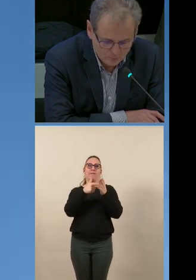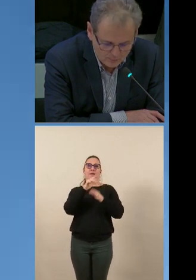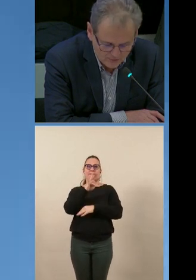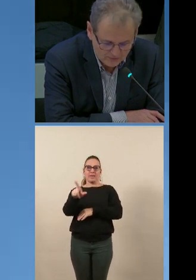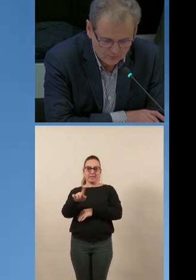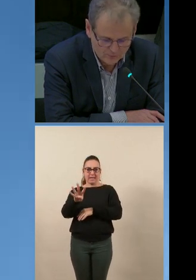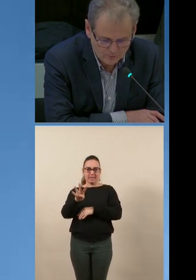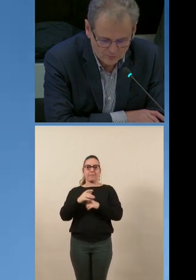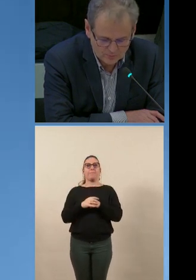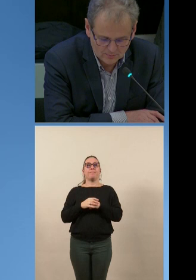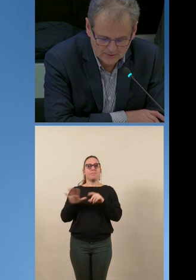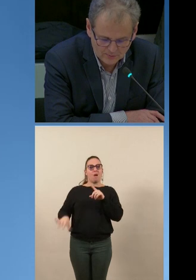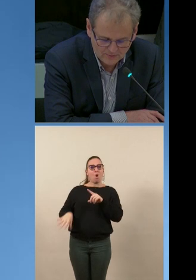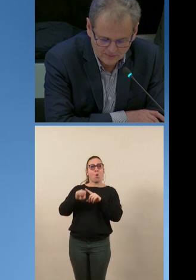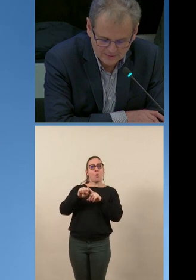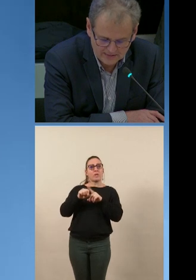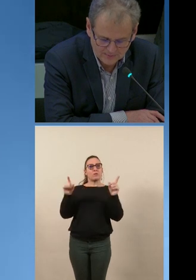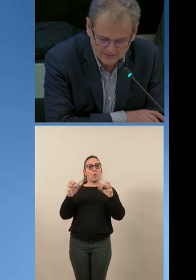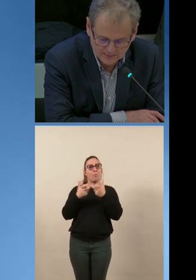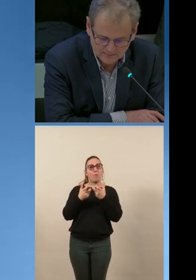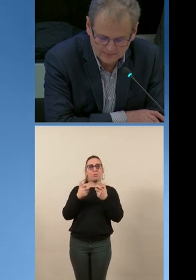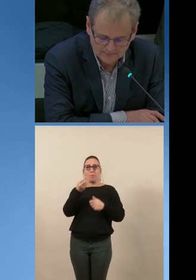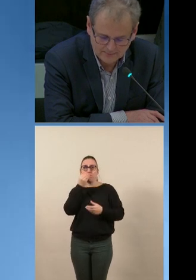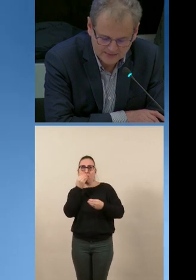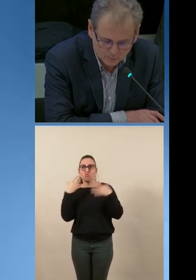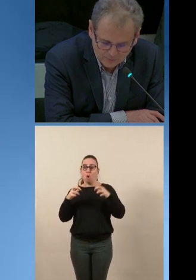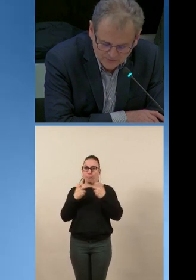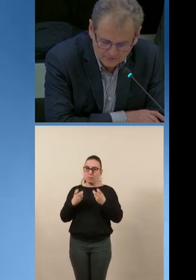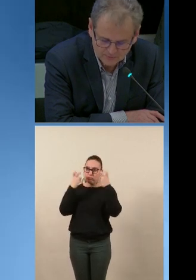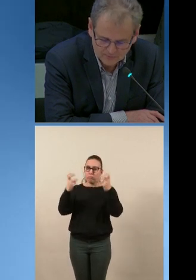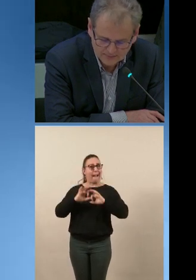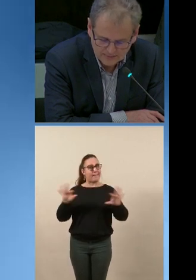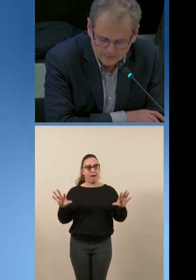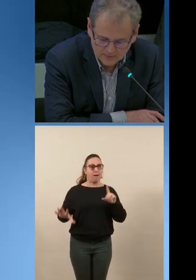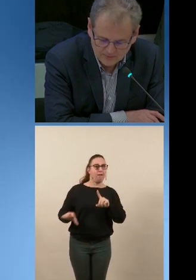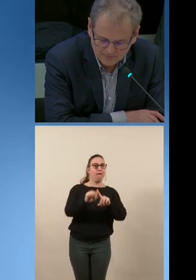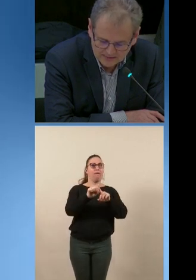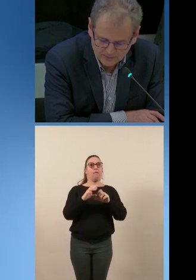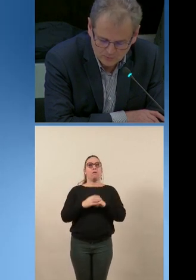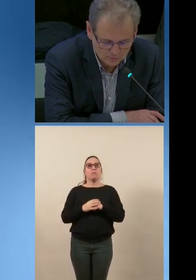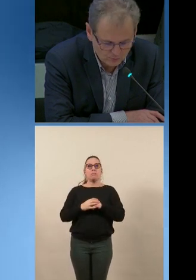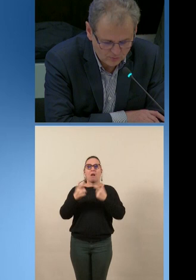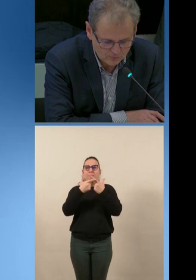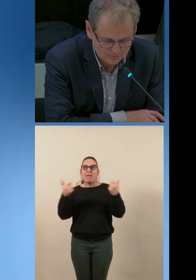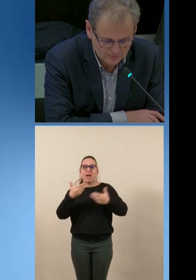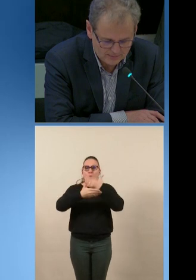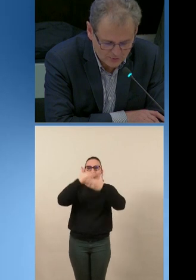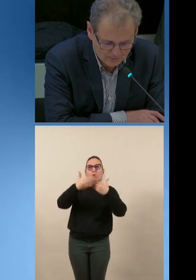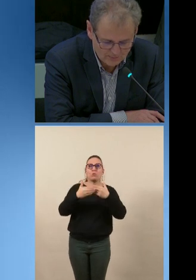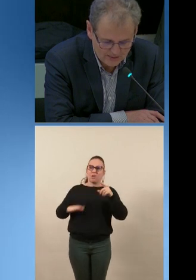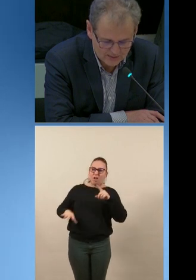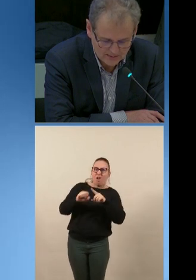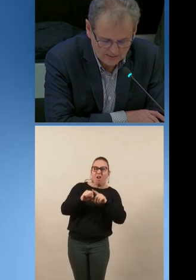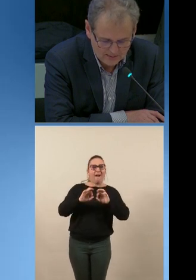pas de compensation non plus de la hausse des denrées alimentaires pas de compensation de la hausse des matériaux de construction dans les